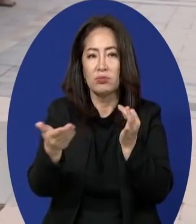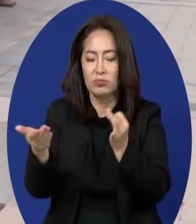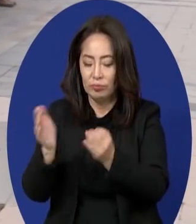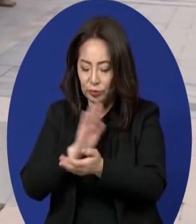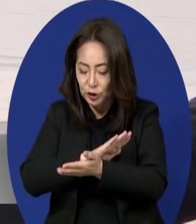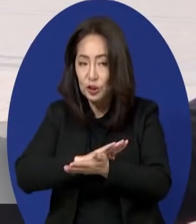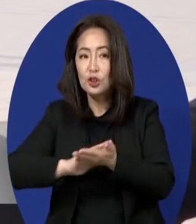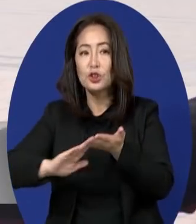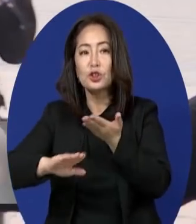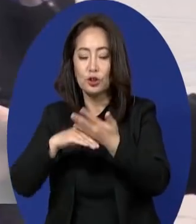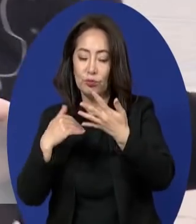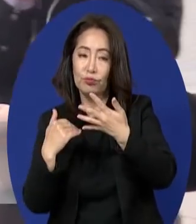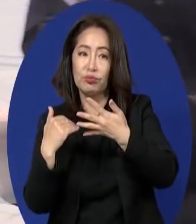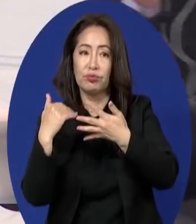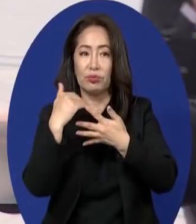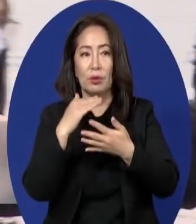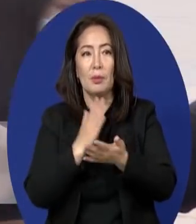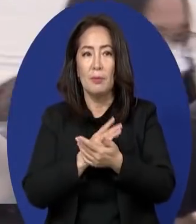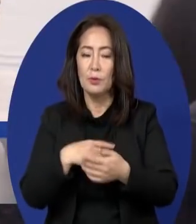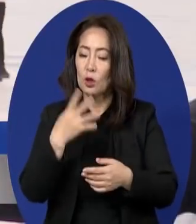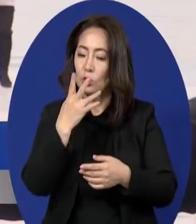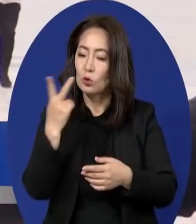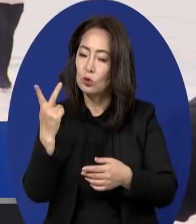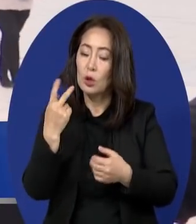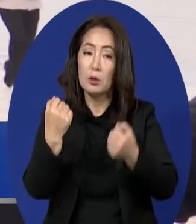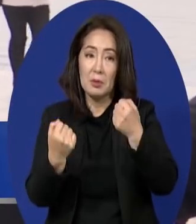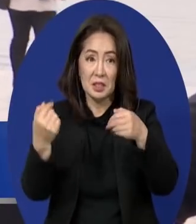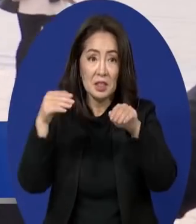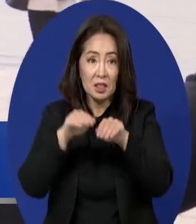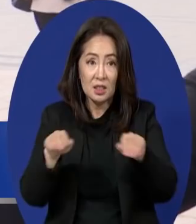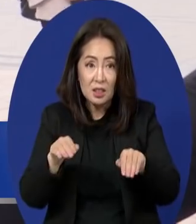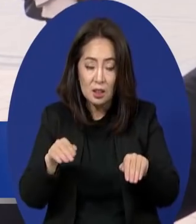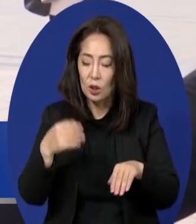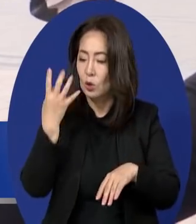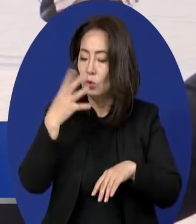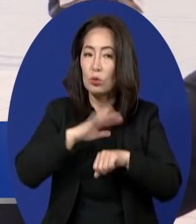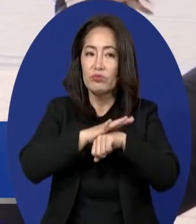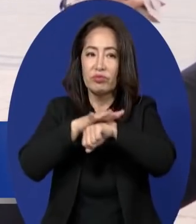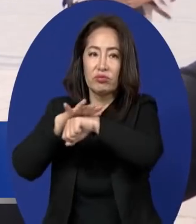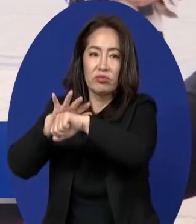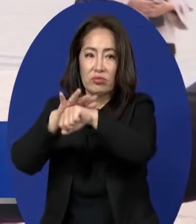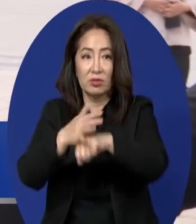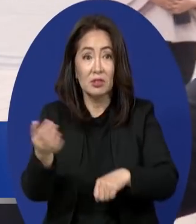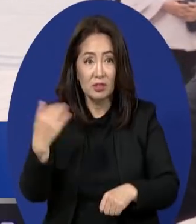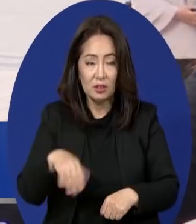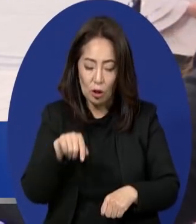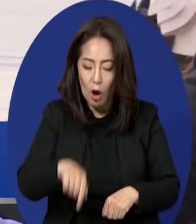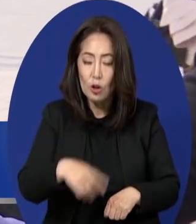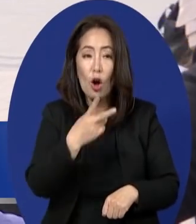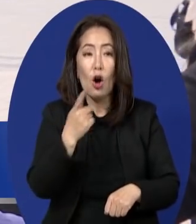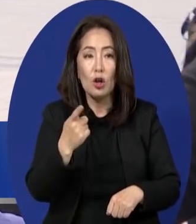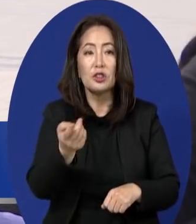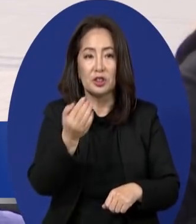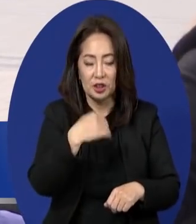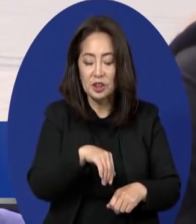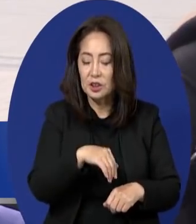байна. 42 автомашин 4 нэстэг дэрэг орж ирж байгаа. 42 автомашины 21 нь өнөөдөр байна. Нэстэг дэргүүд